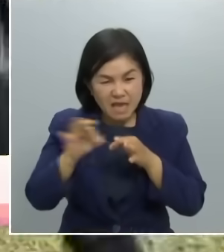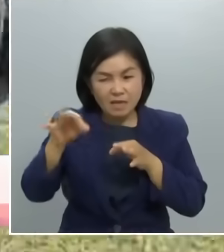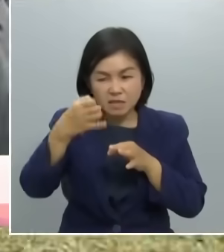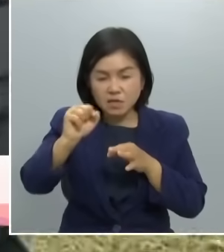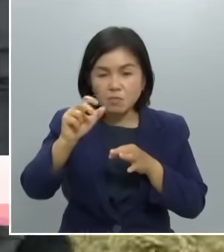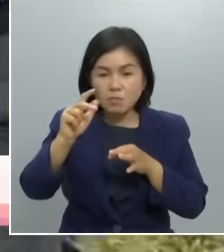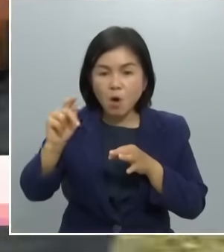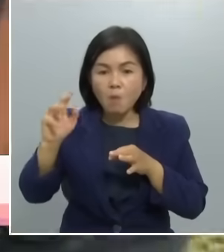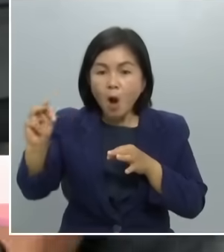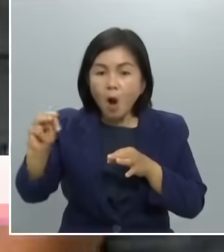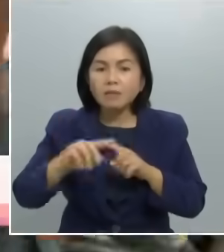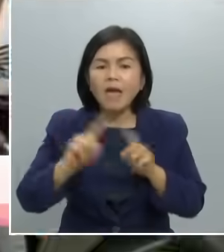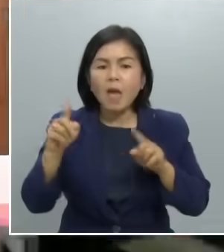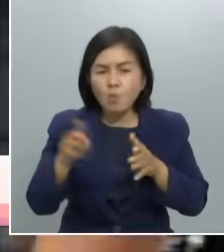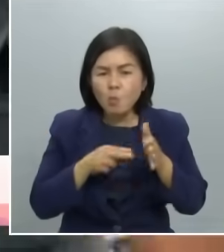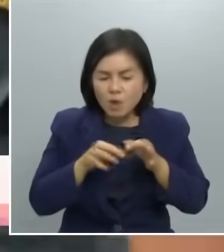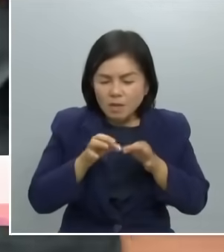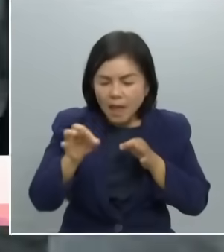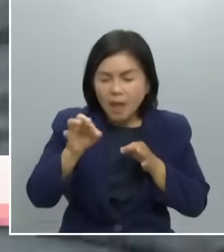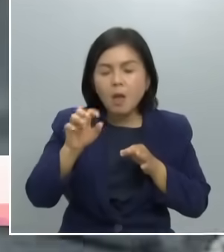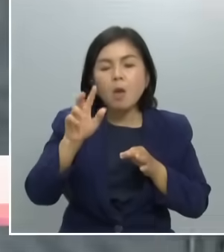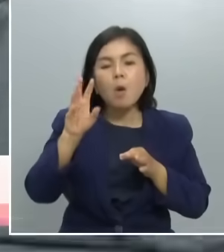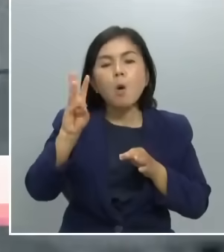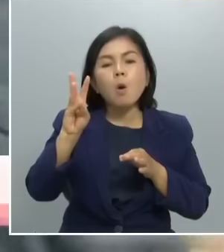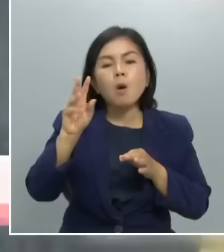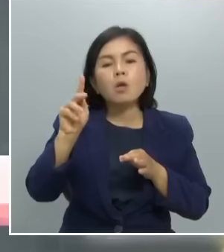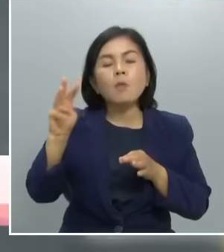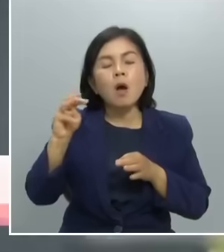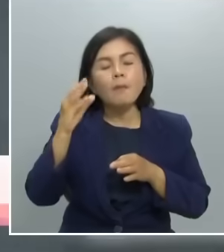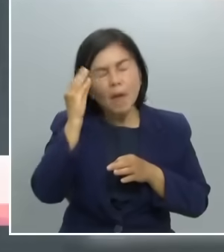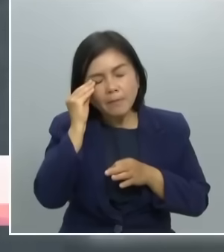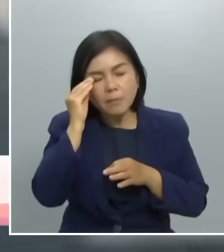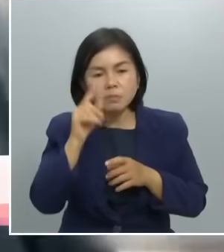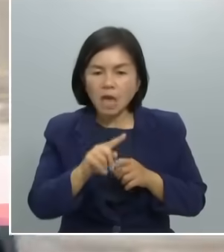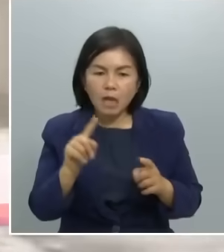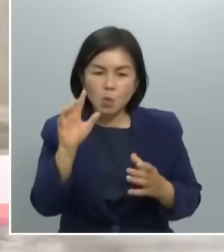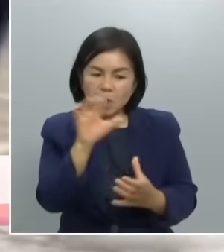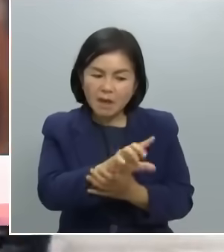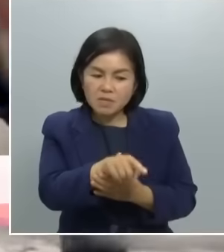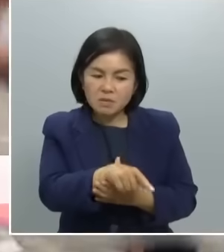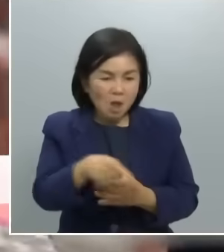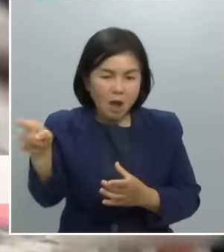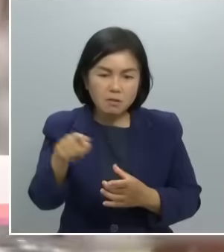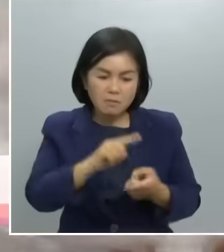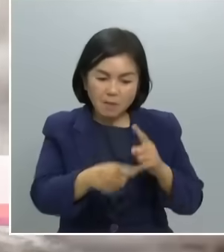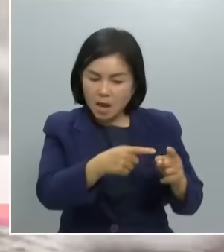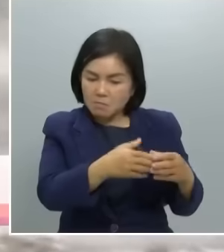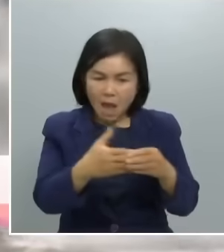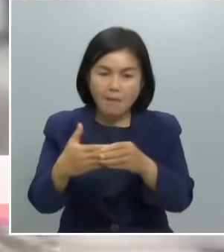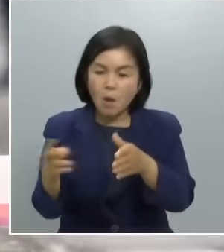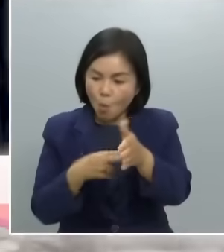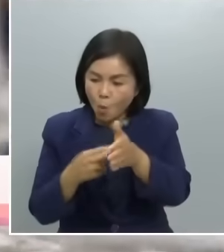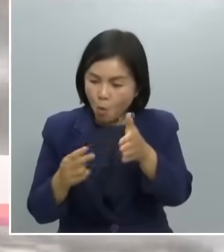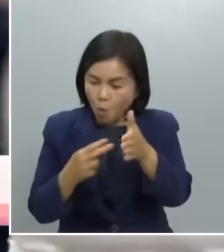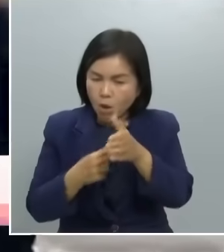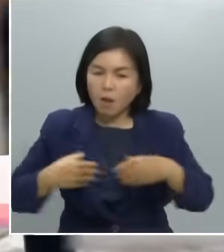วิ่งไปได้แค่6กิโลเกิดเป็นลมหมดสติไปแต่ว่าครูฝึกไม่ยอมนะฮะสั่งให้เพื่อนเนี่ยหิ้วปีกแฟนขึ้นมาทั้